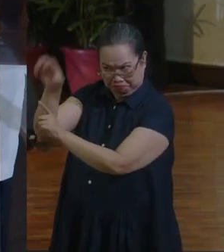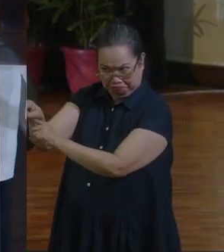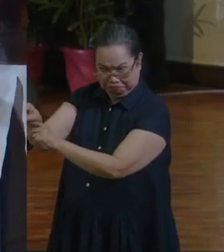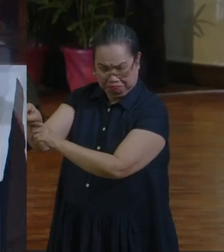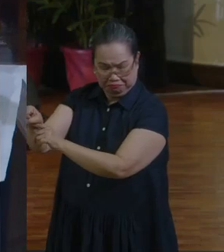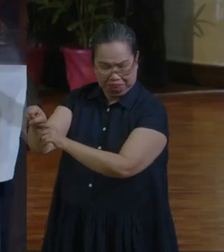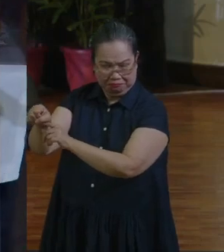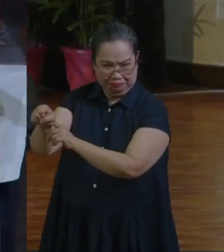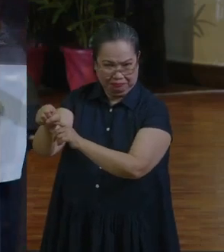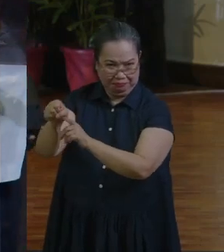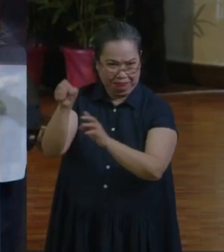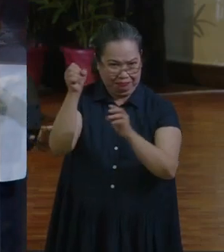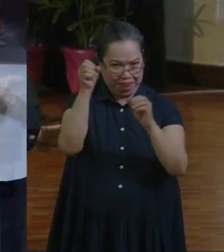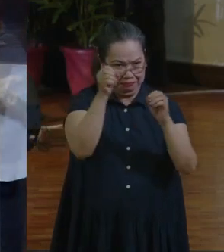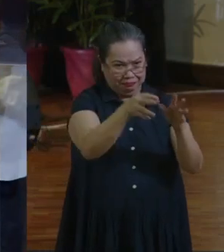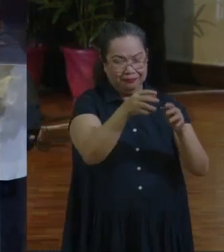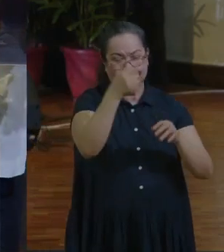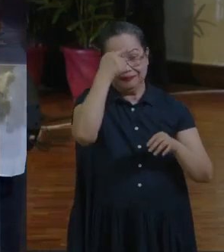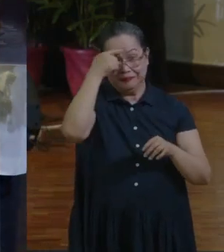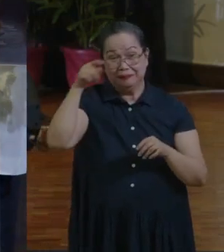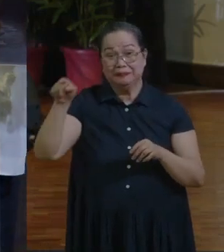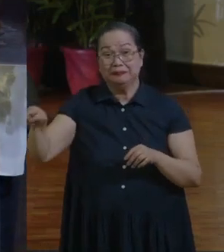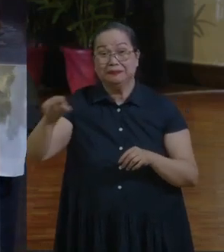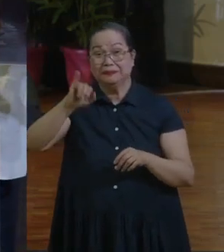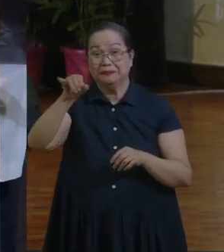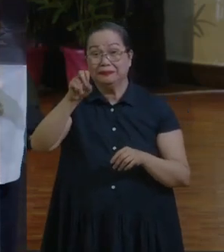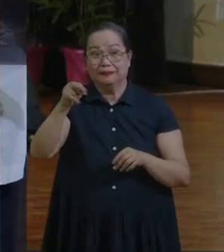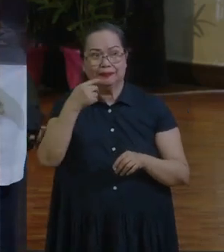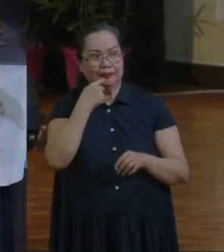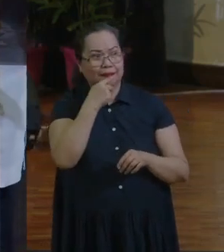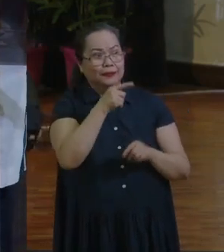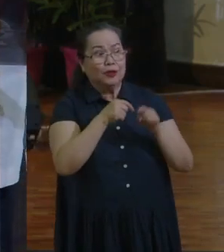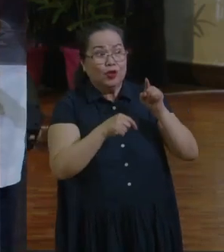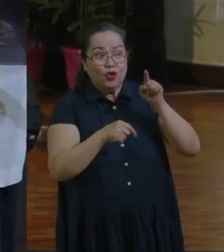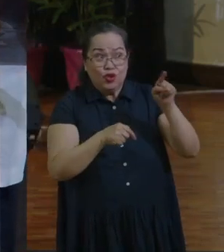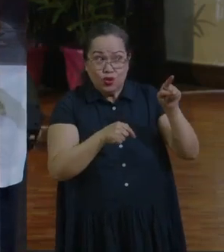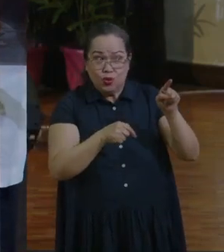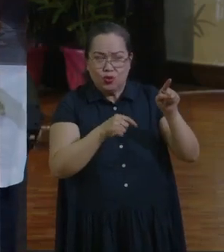Kaya ngayon, kahit na siya ay tapat, siya ay nakakulong.